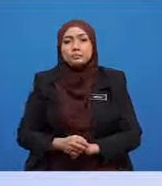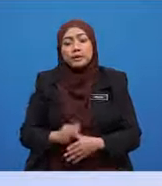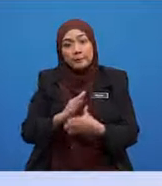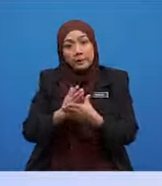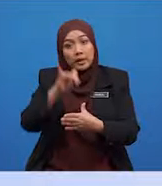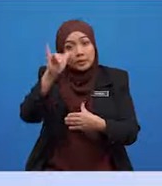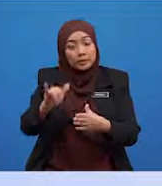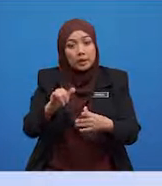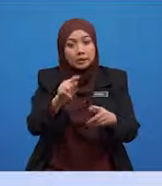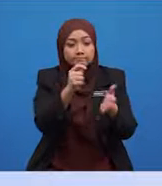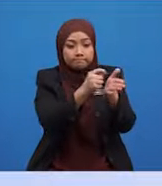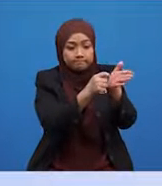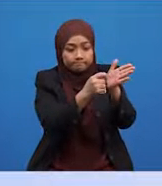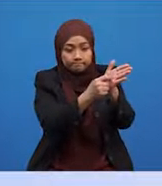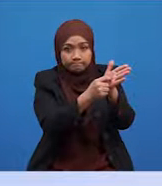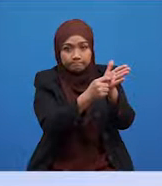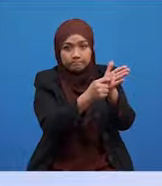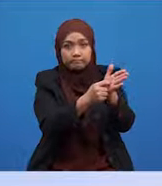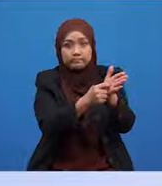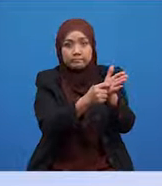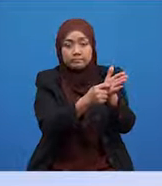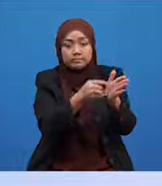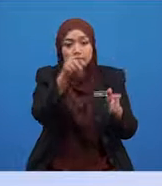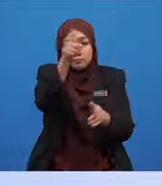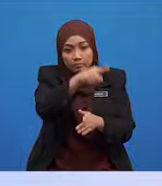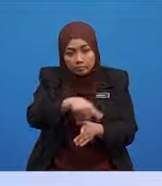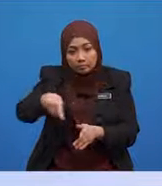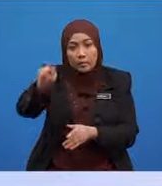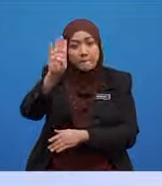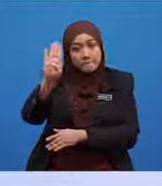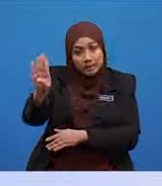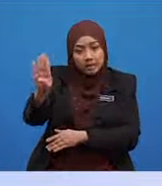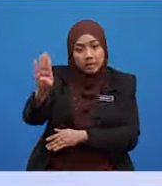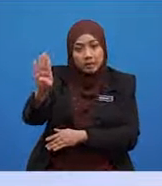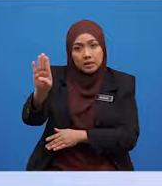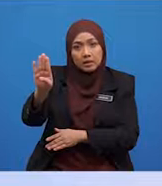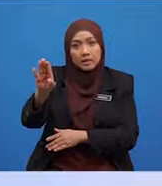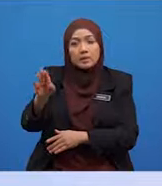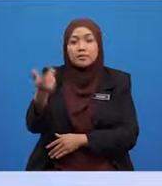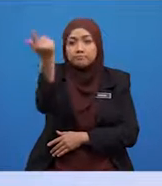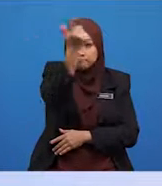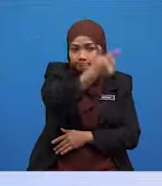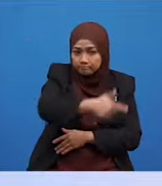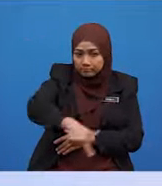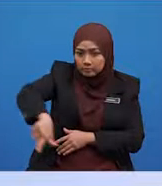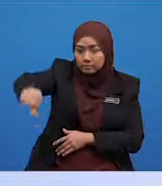yang ditandakan dengan B di dalam rajah merupakan lilitan